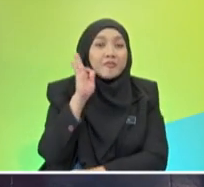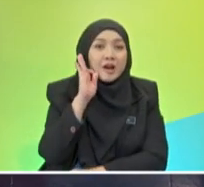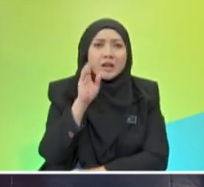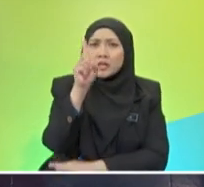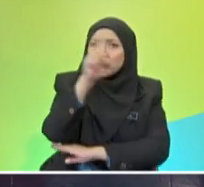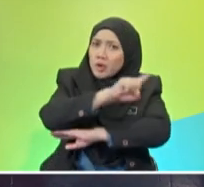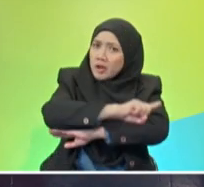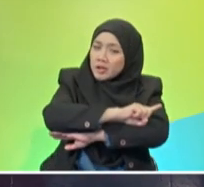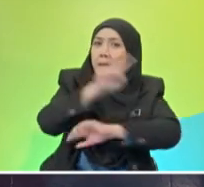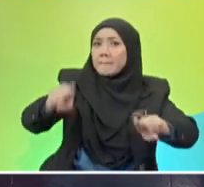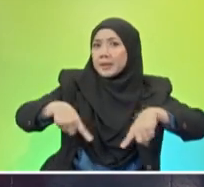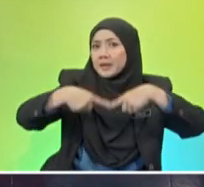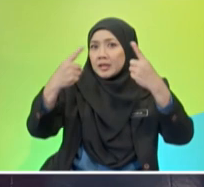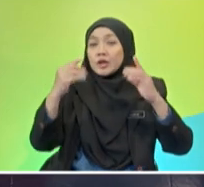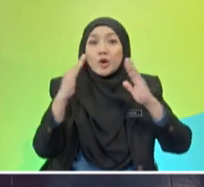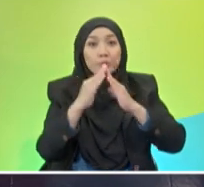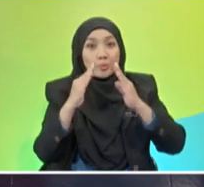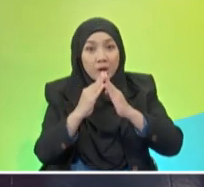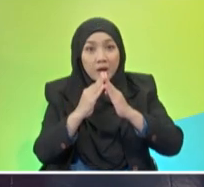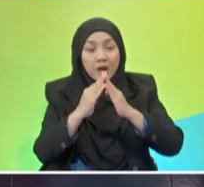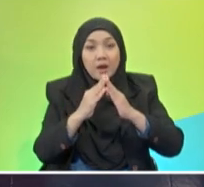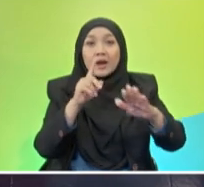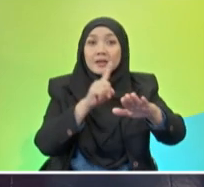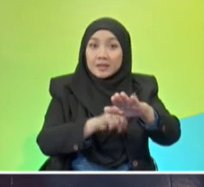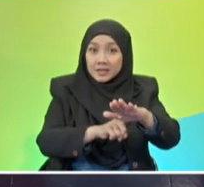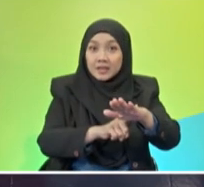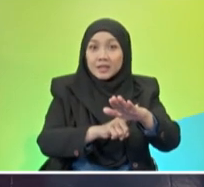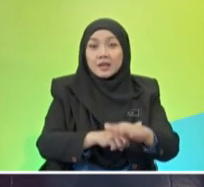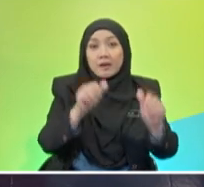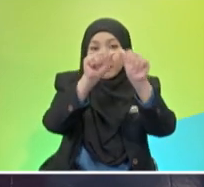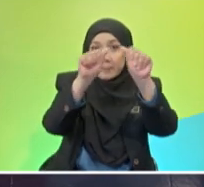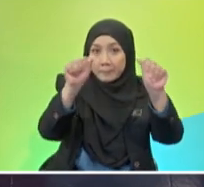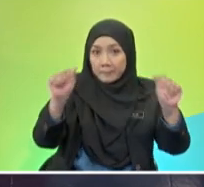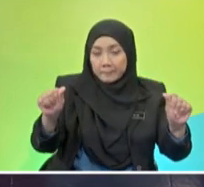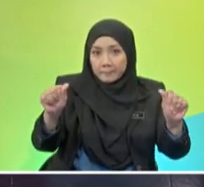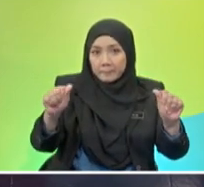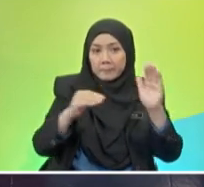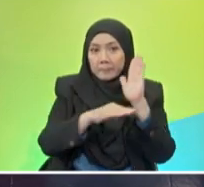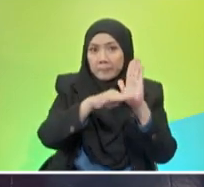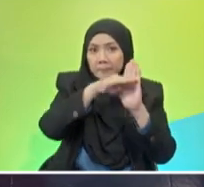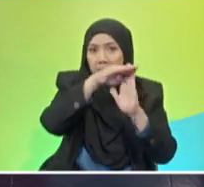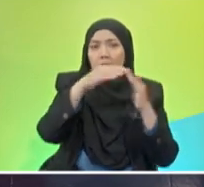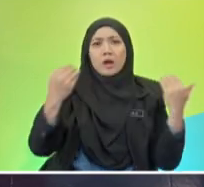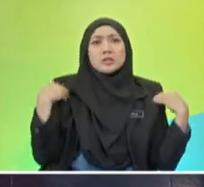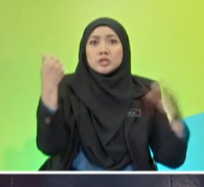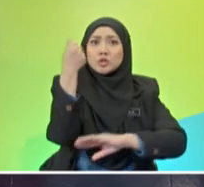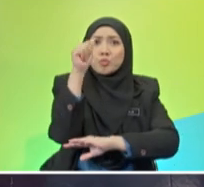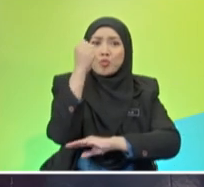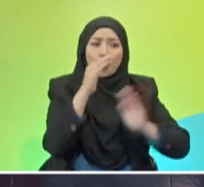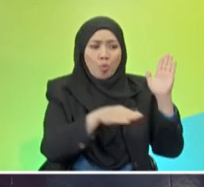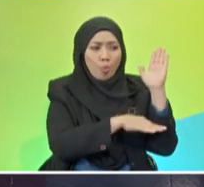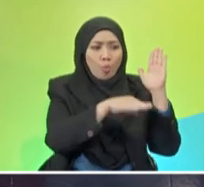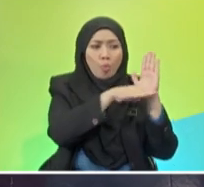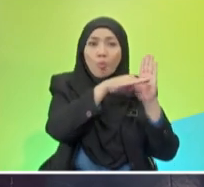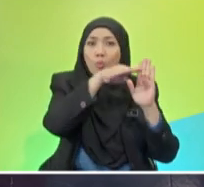Ifah pergi ke rumah rakannya di apartmen Seri Setia. Apartmen itu mempunyai 10 tingkat dan